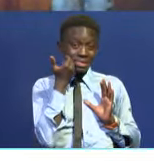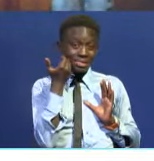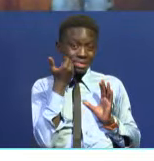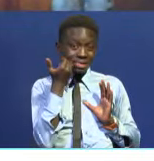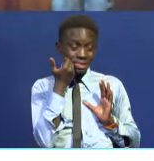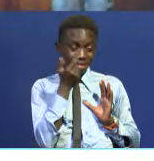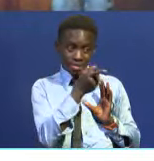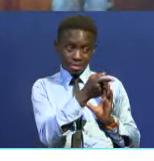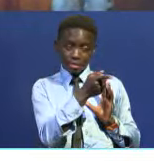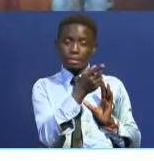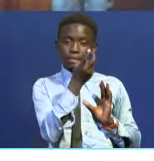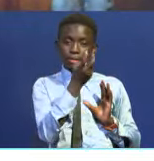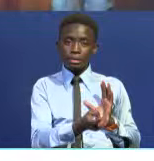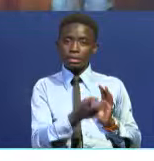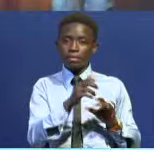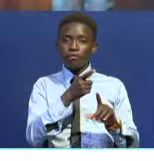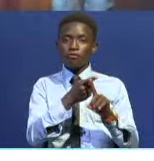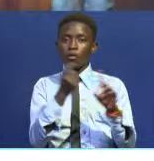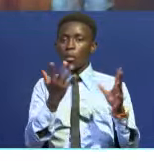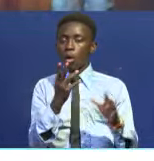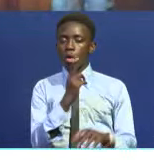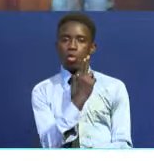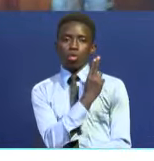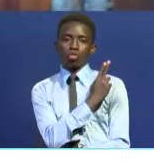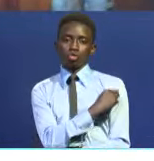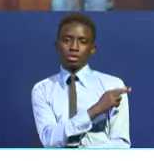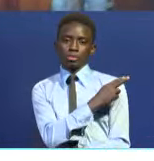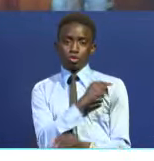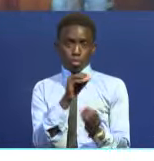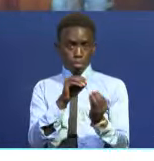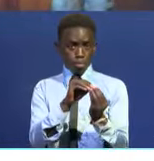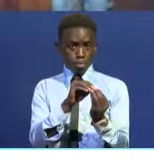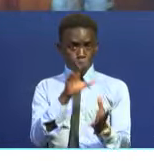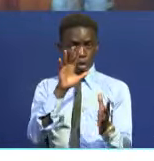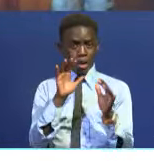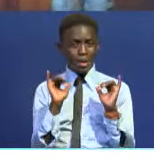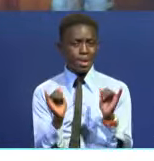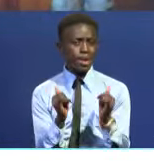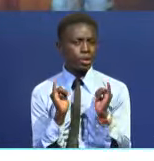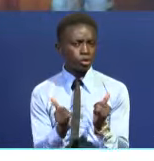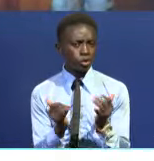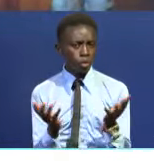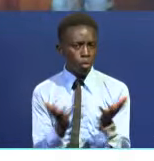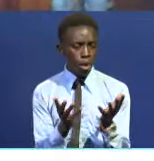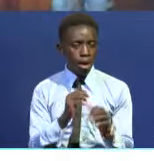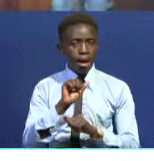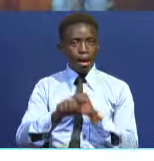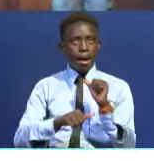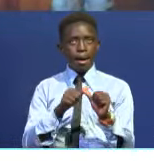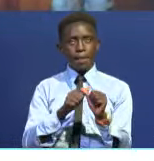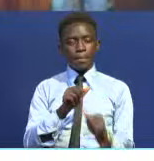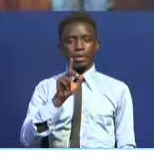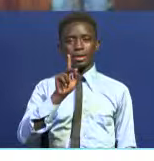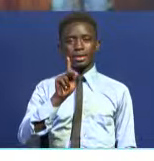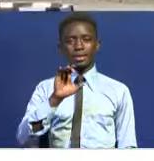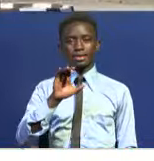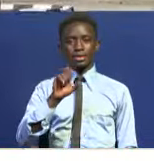akiwa hospitalini. Kwa hizi na habari nyingine ni katika mseto wa taarifa kuhusu mtihani wa KCSE.